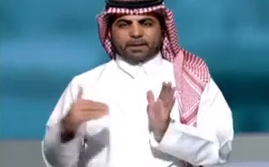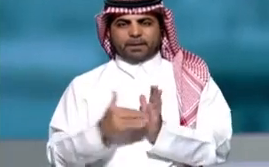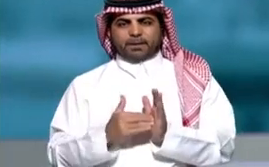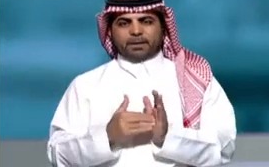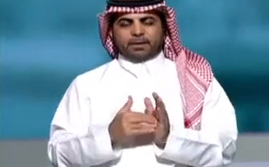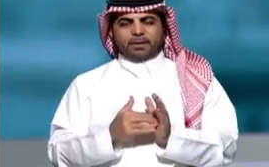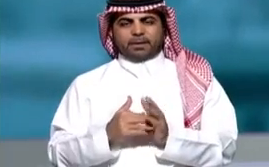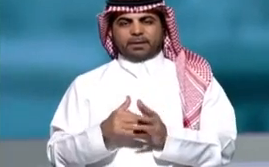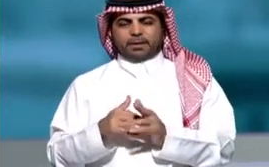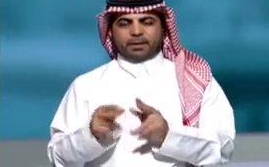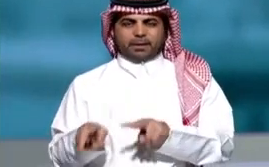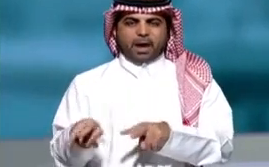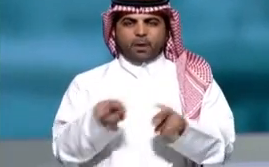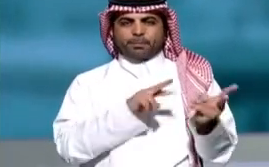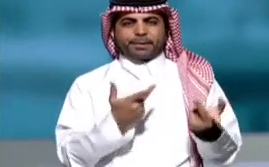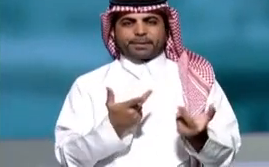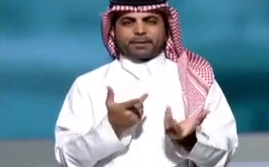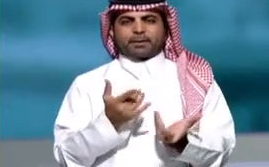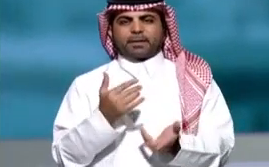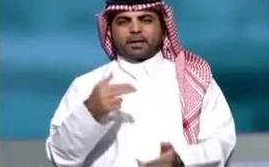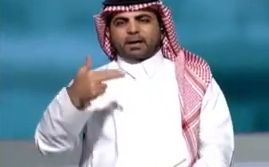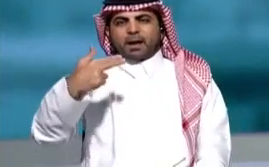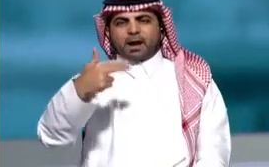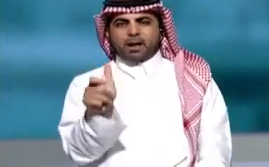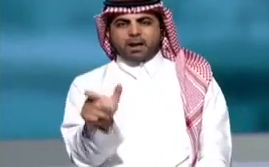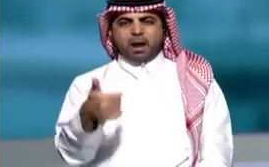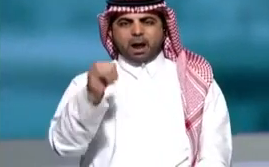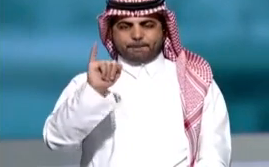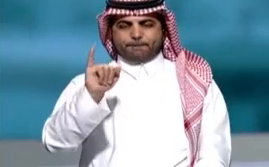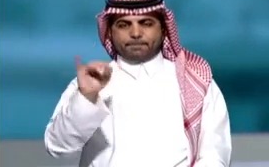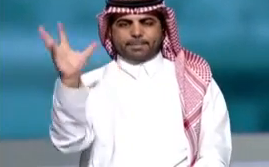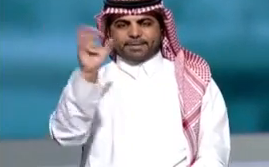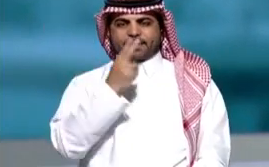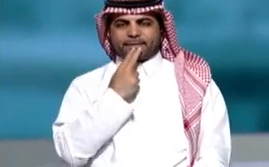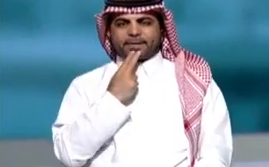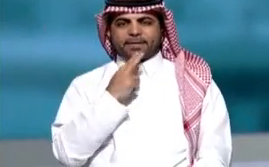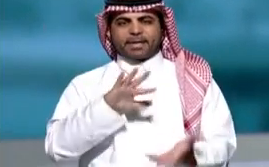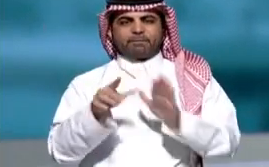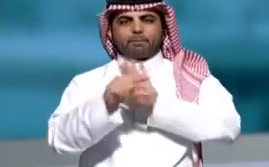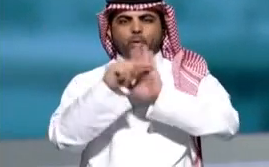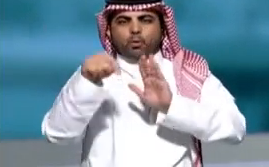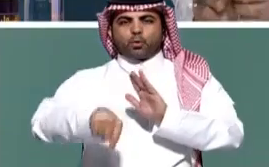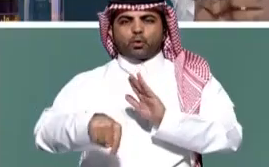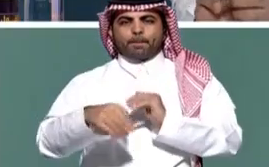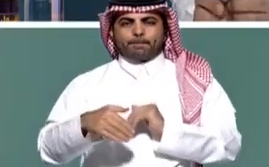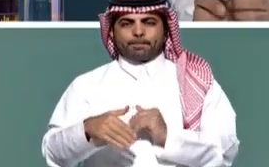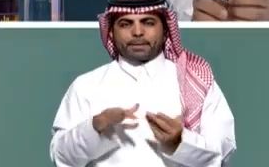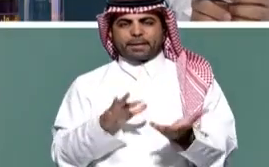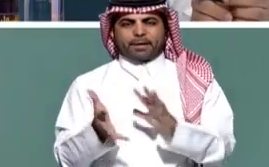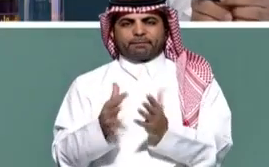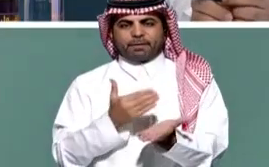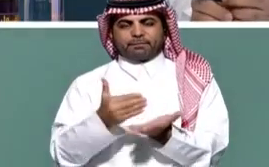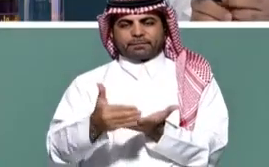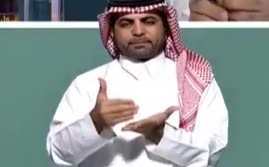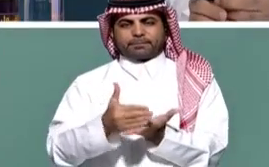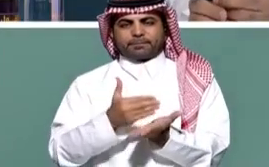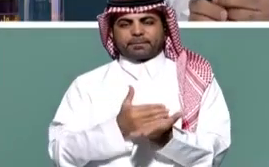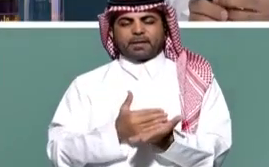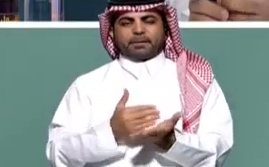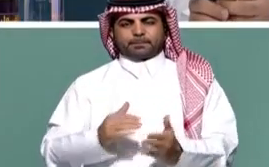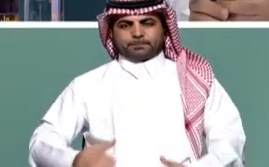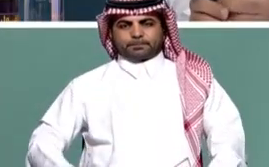الآن ننتقل إلى الزميل غنام المريخي. بداية غنام، مساء الخير، أبرز ما لديكم من ملفات اليوم في